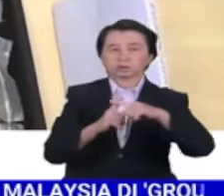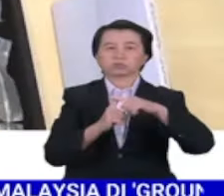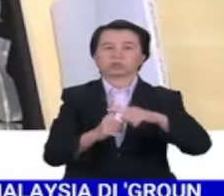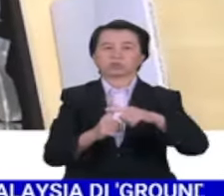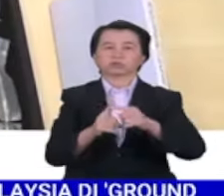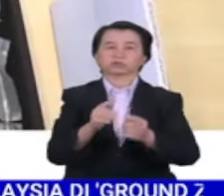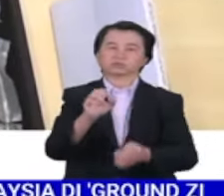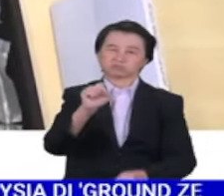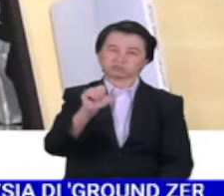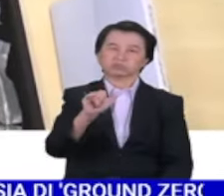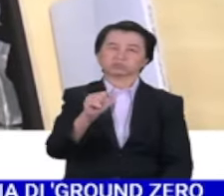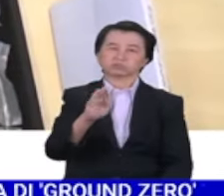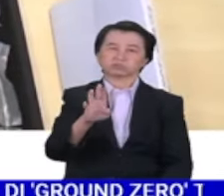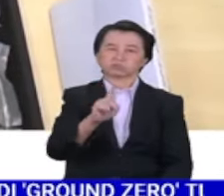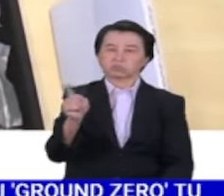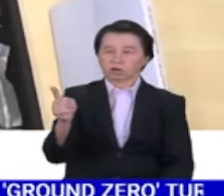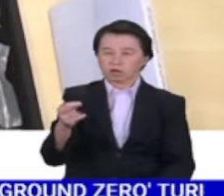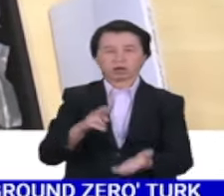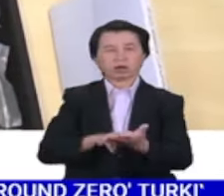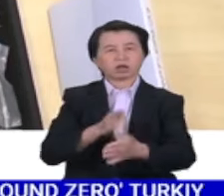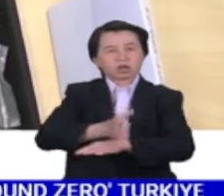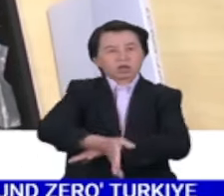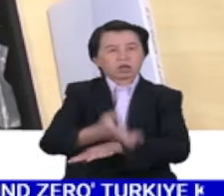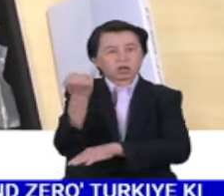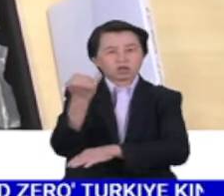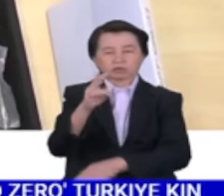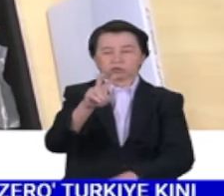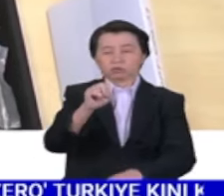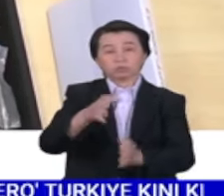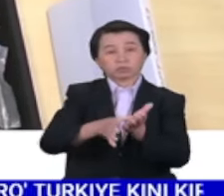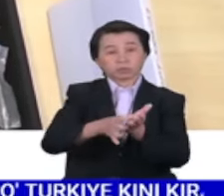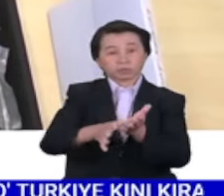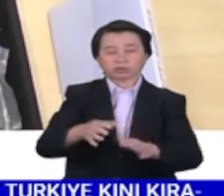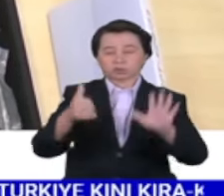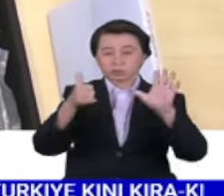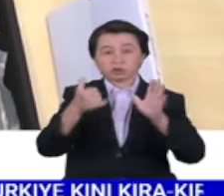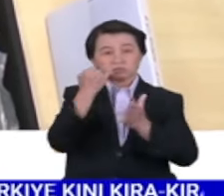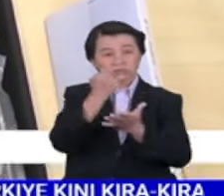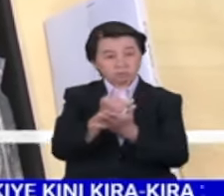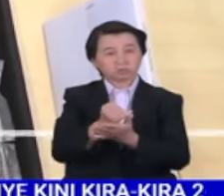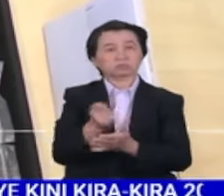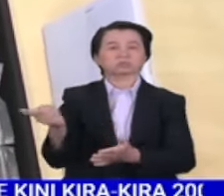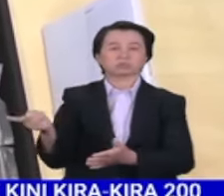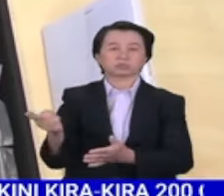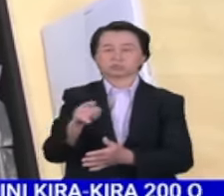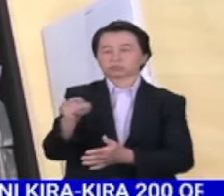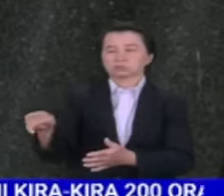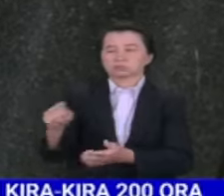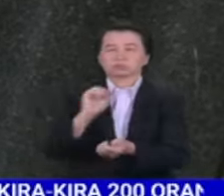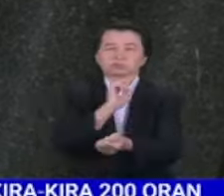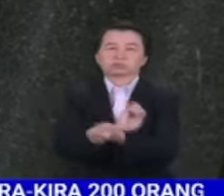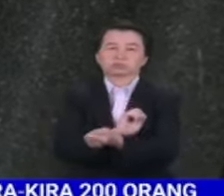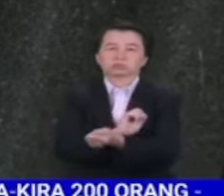dan mempunyai sejarah dan 6 kisah Cina yang